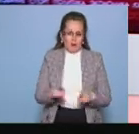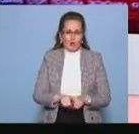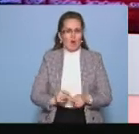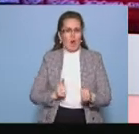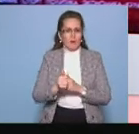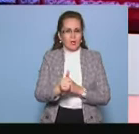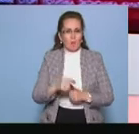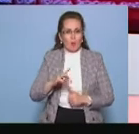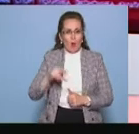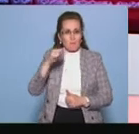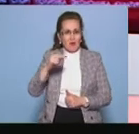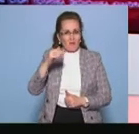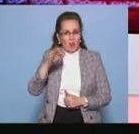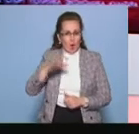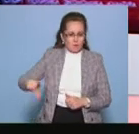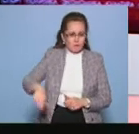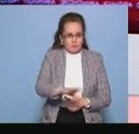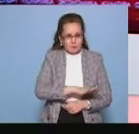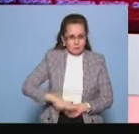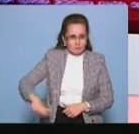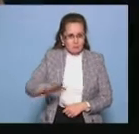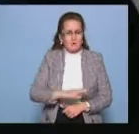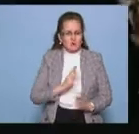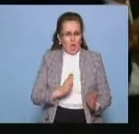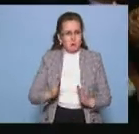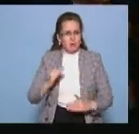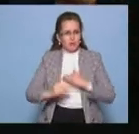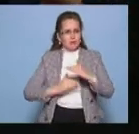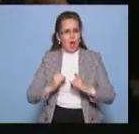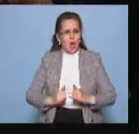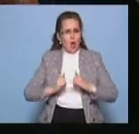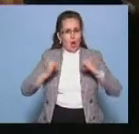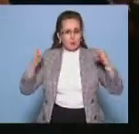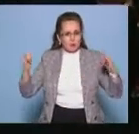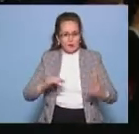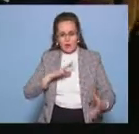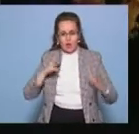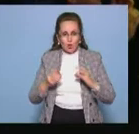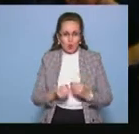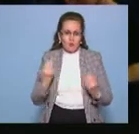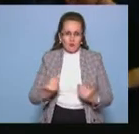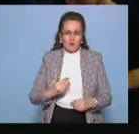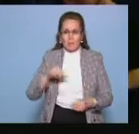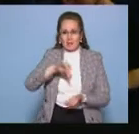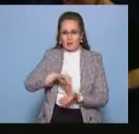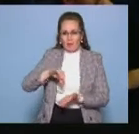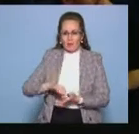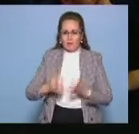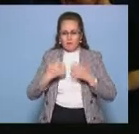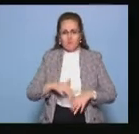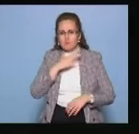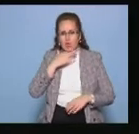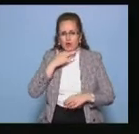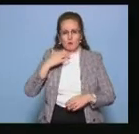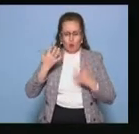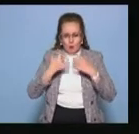муки. Молочная отрасль показывает стабильный рост. Итоги сегодня аграрии и представители перерабатывающей отрасли подводили